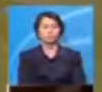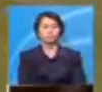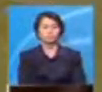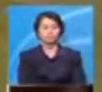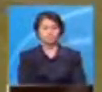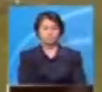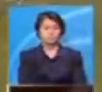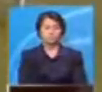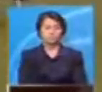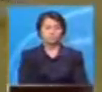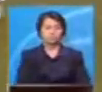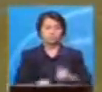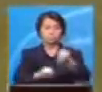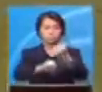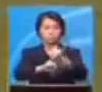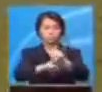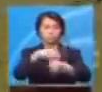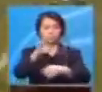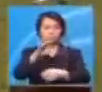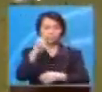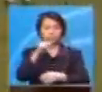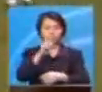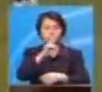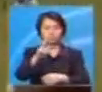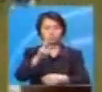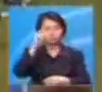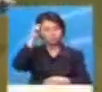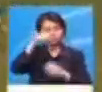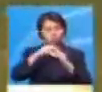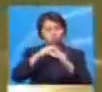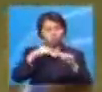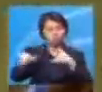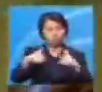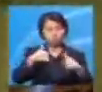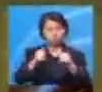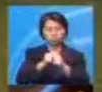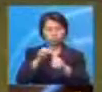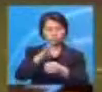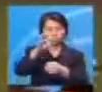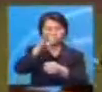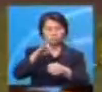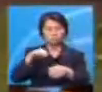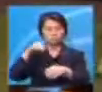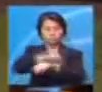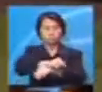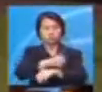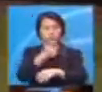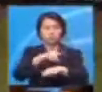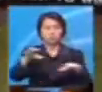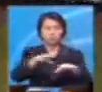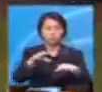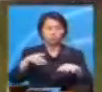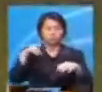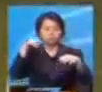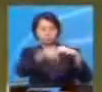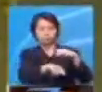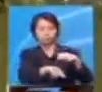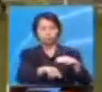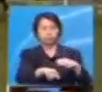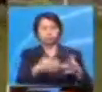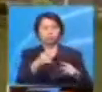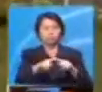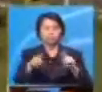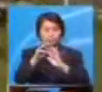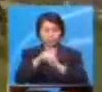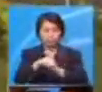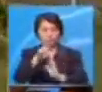Pinang sokongan padu lebih 10000 penyokong tuan rumah memberikan semangat buat barisan Penyerang yang acap kali membuat serangan ke kubu Pelawat